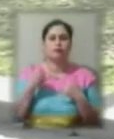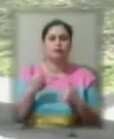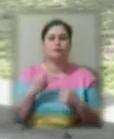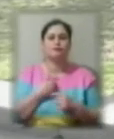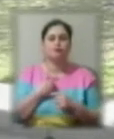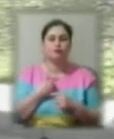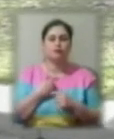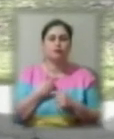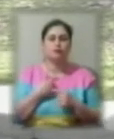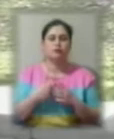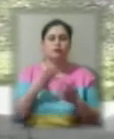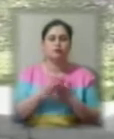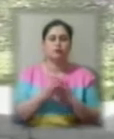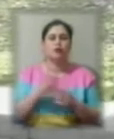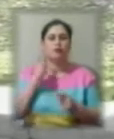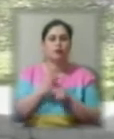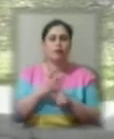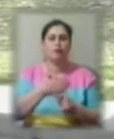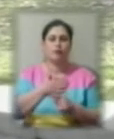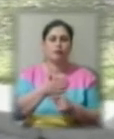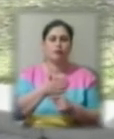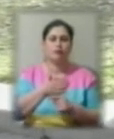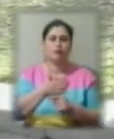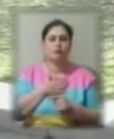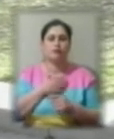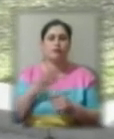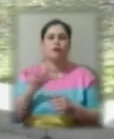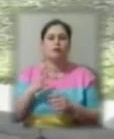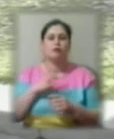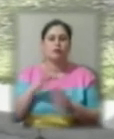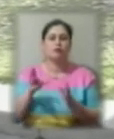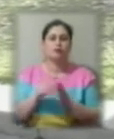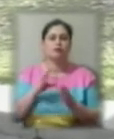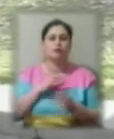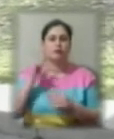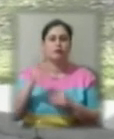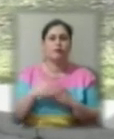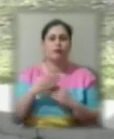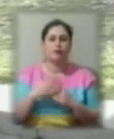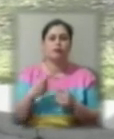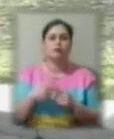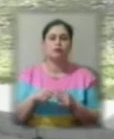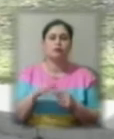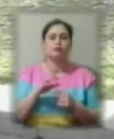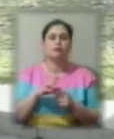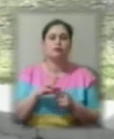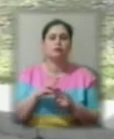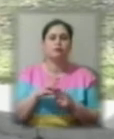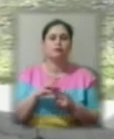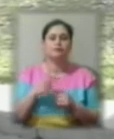своїми побратимами, котрими відбував покарання, з кількома побратимами заснували громадську